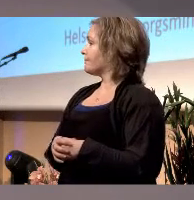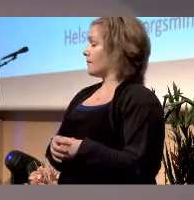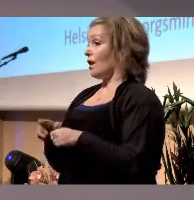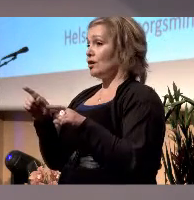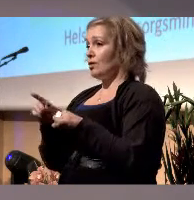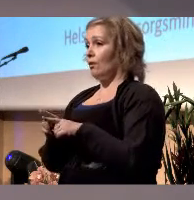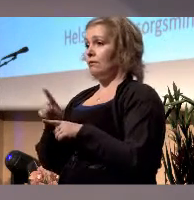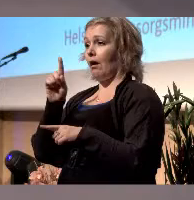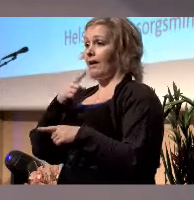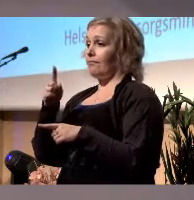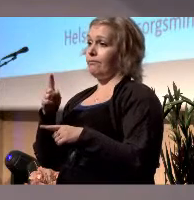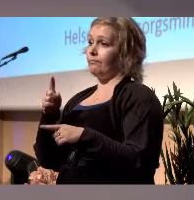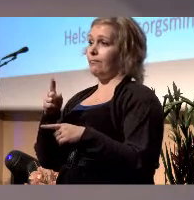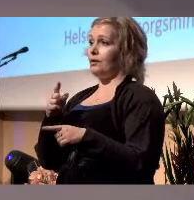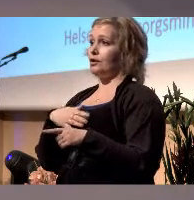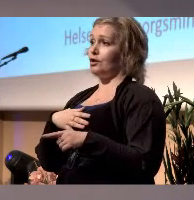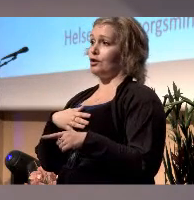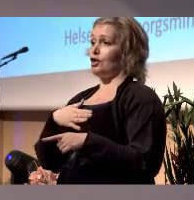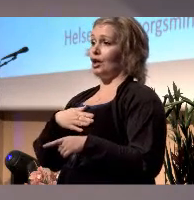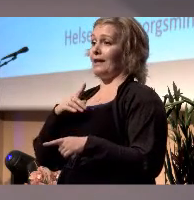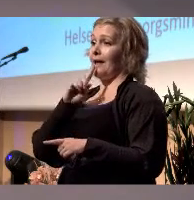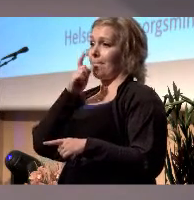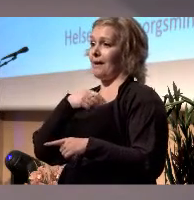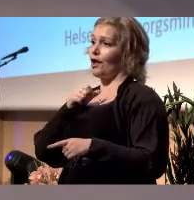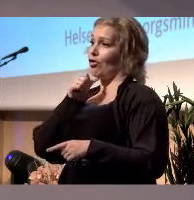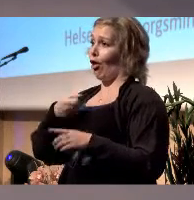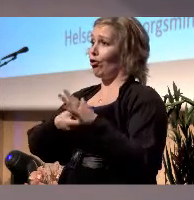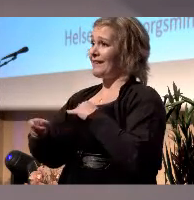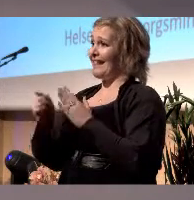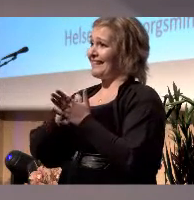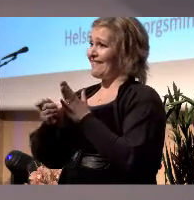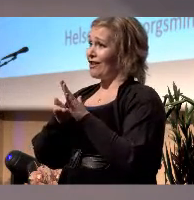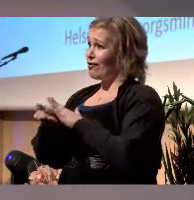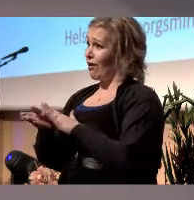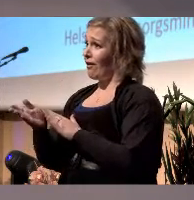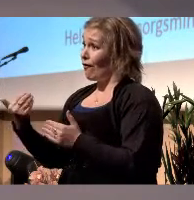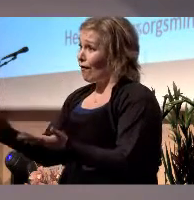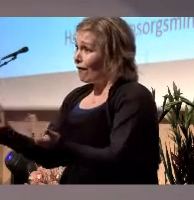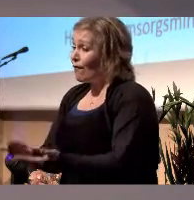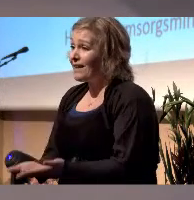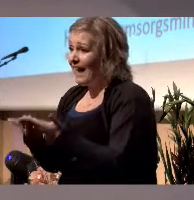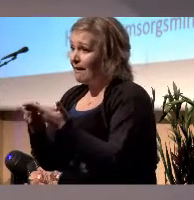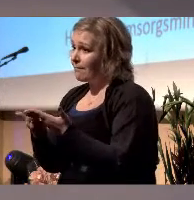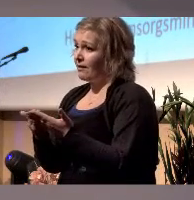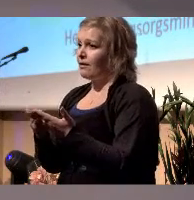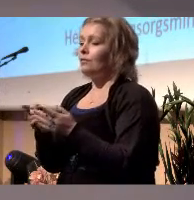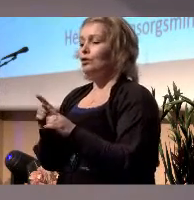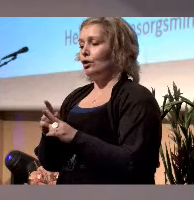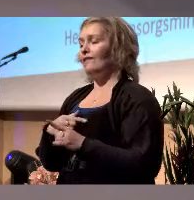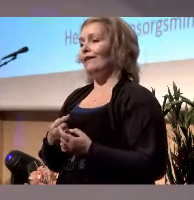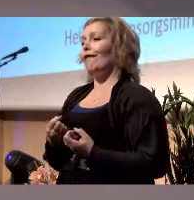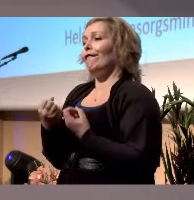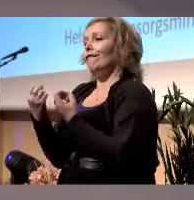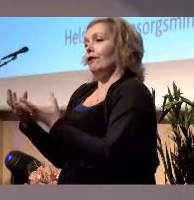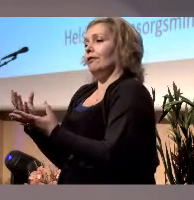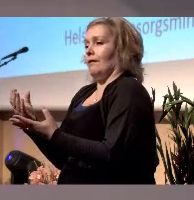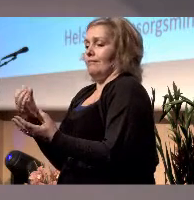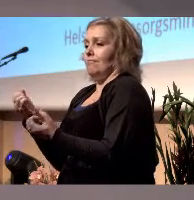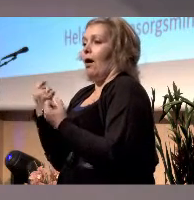Sånn får vi ikke bare slutt på at syke mennesker må sende skriftlig søknad om hjelp, sånn flytter vi også makt til